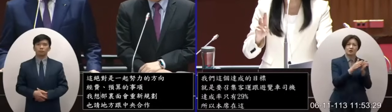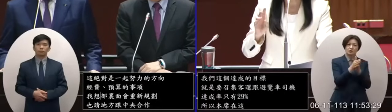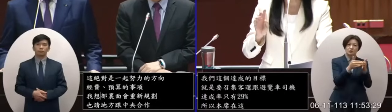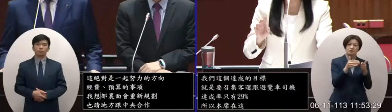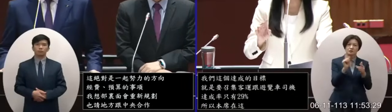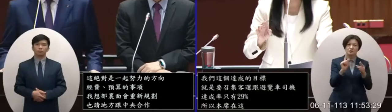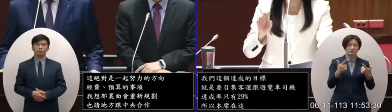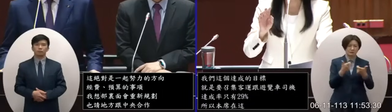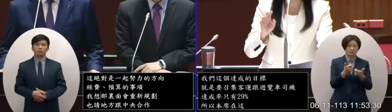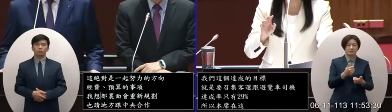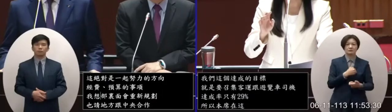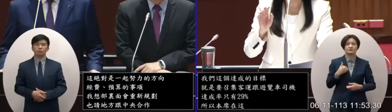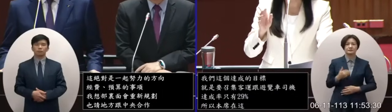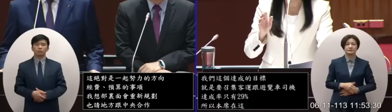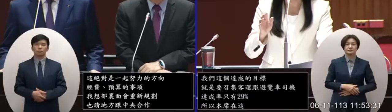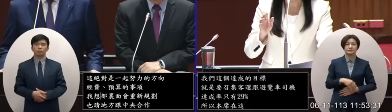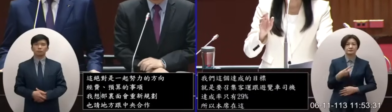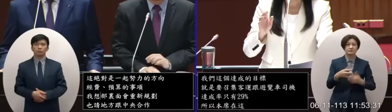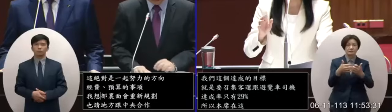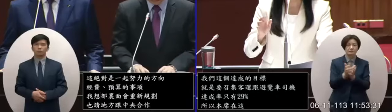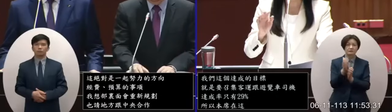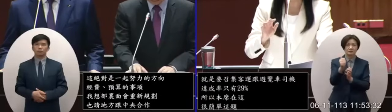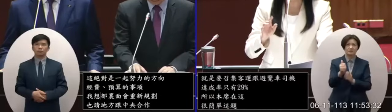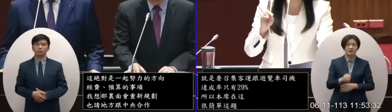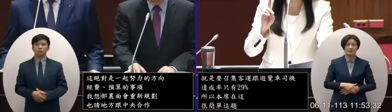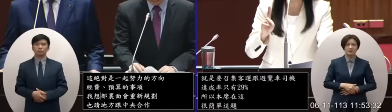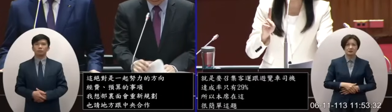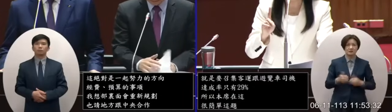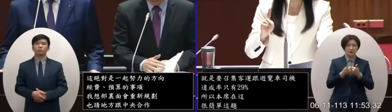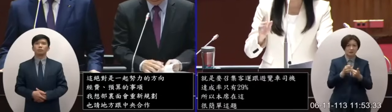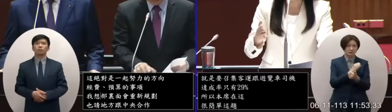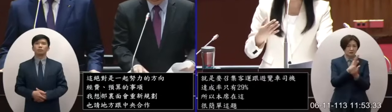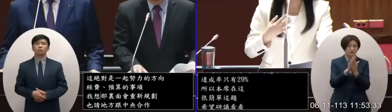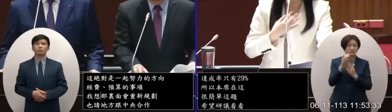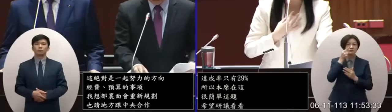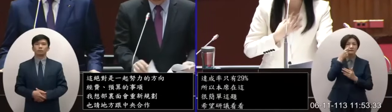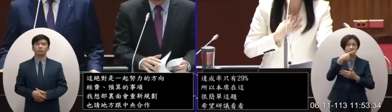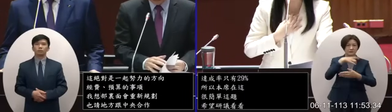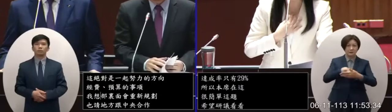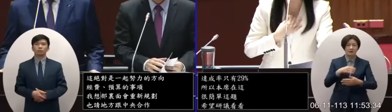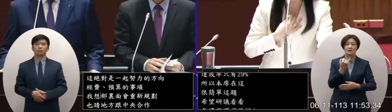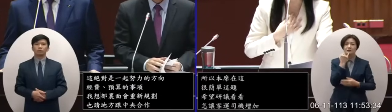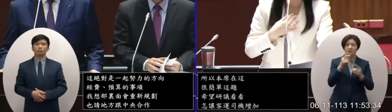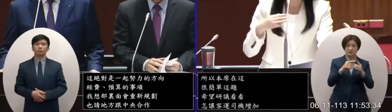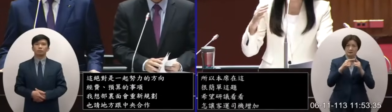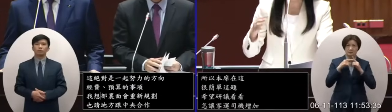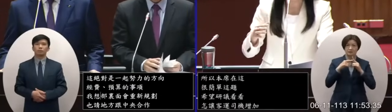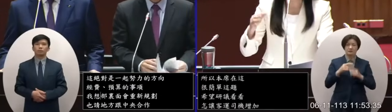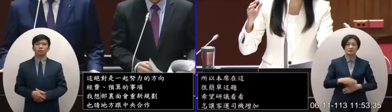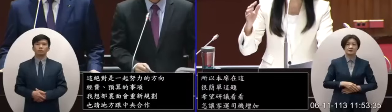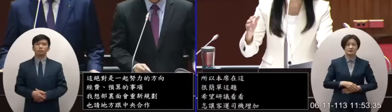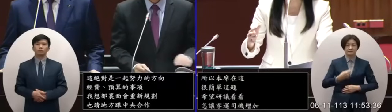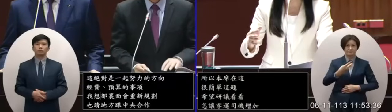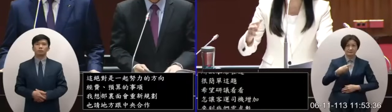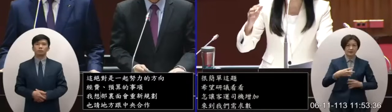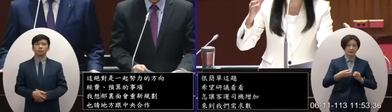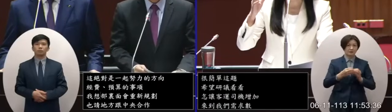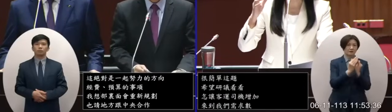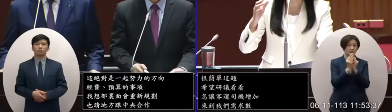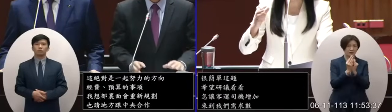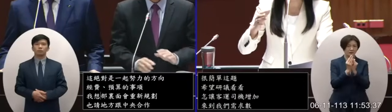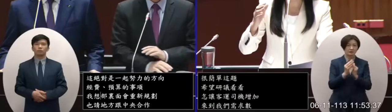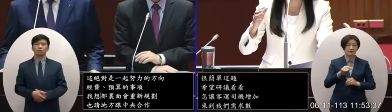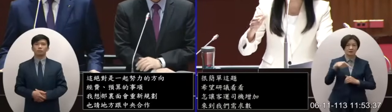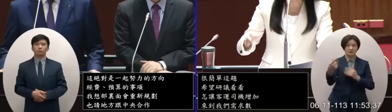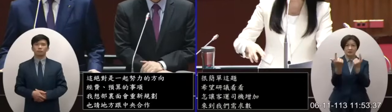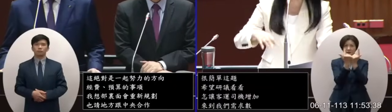二个呢，也希望能不能啊，部长哦，在我们会后一个月内啊，能不能到本席的办公室来哦，就我们桃园要跟